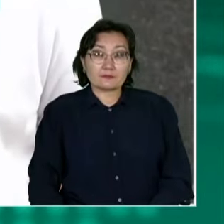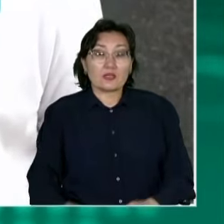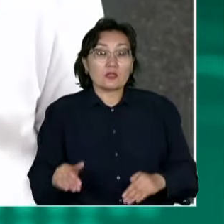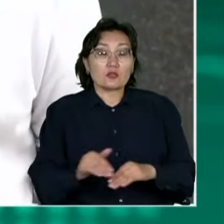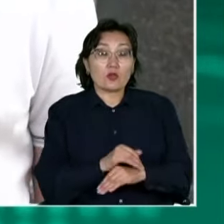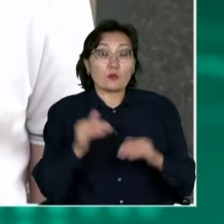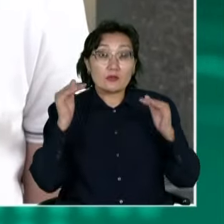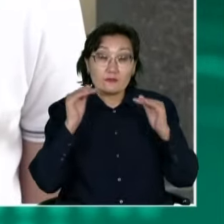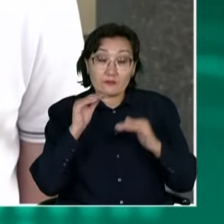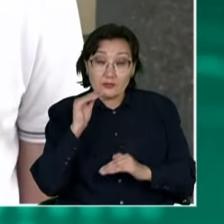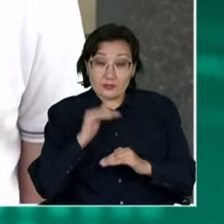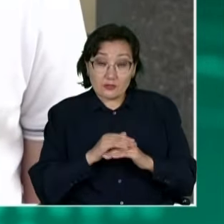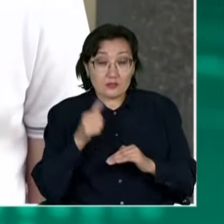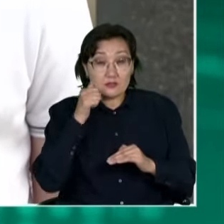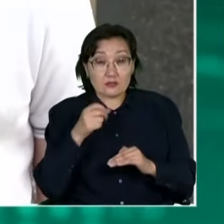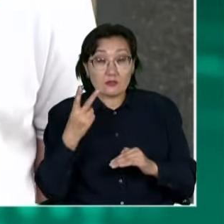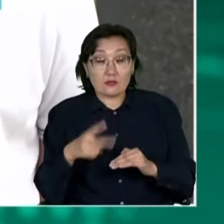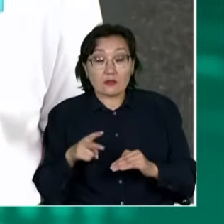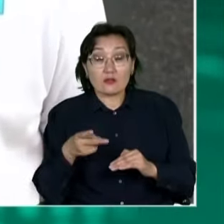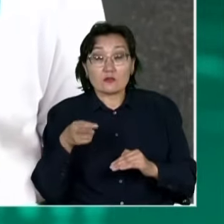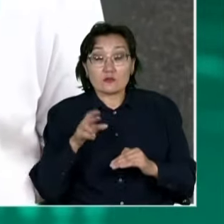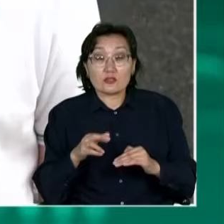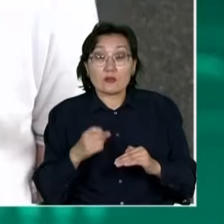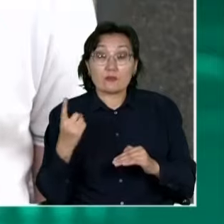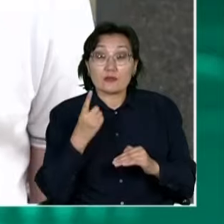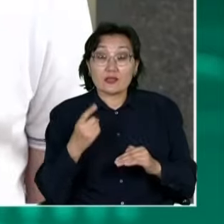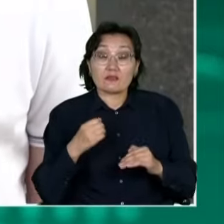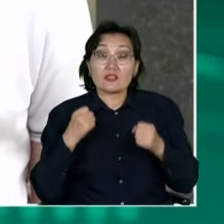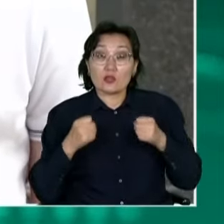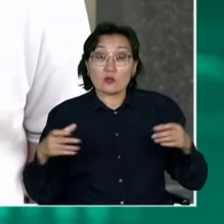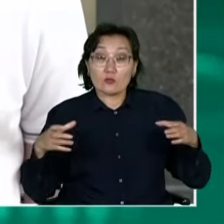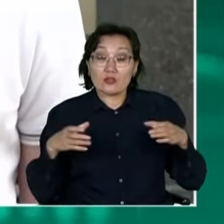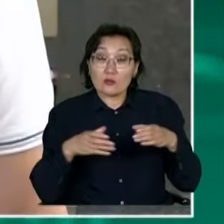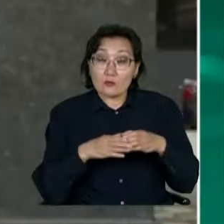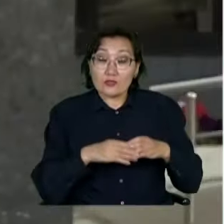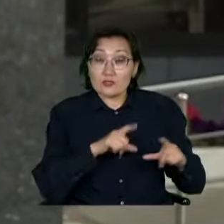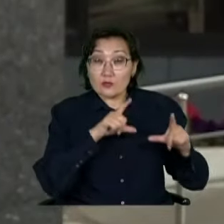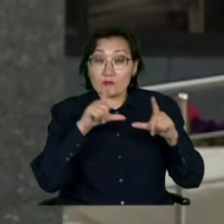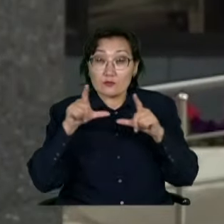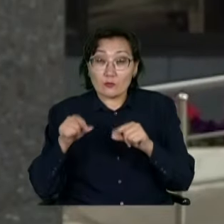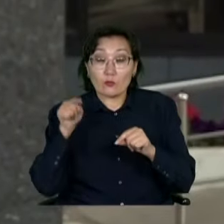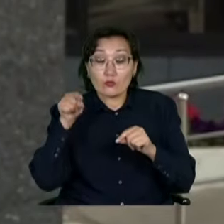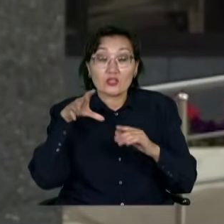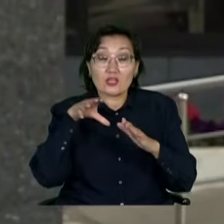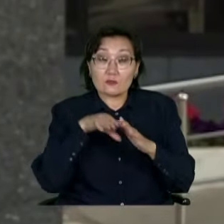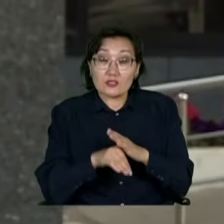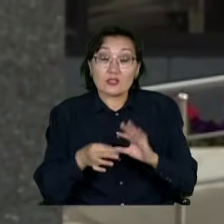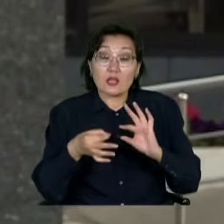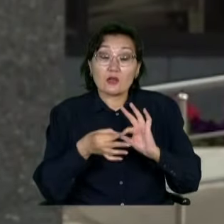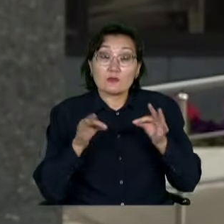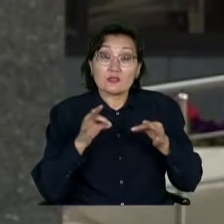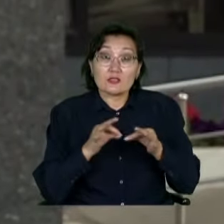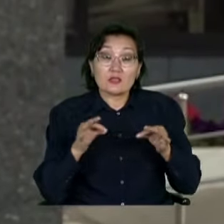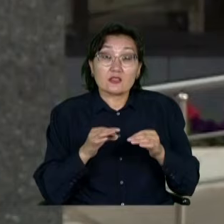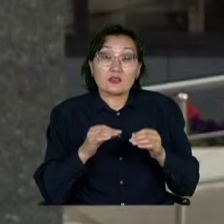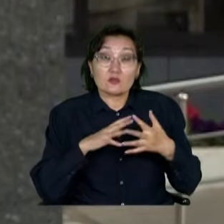Добрый вечер. Да, завтра, 20 июля, первый десант нашей сборной отправится в Париж. Будут размещаться в Олимпийской деревне. Это наши боксеры,